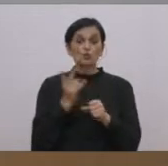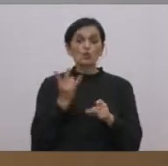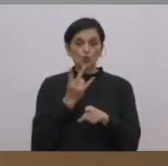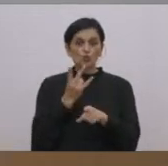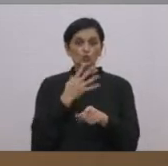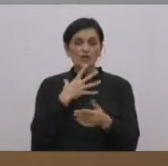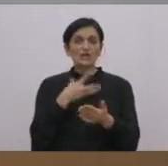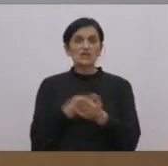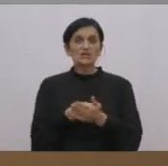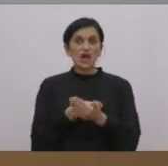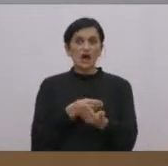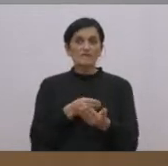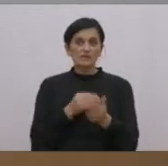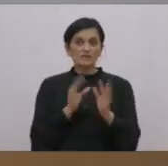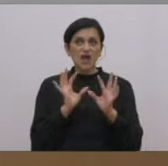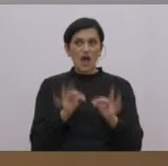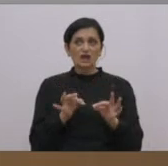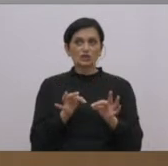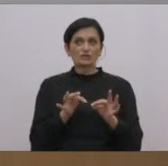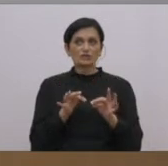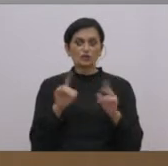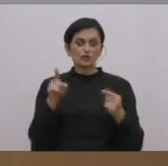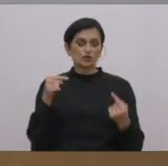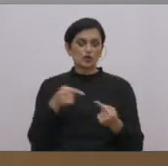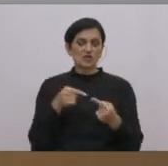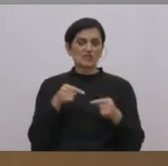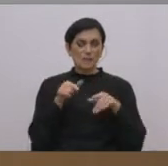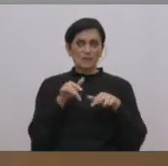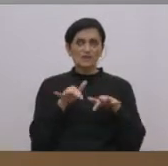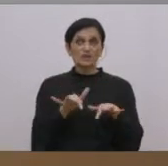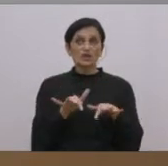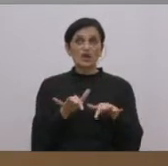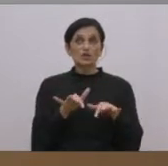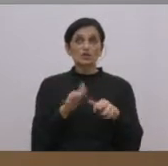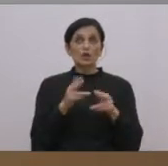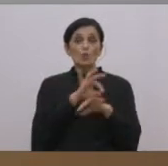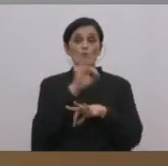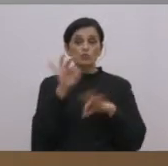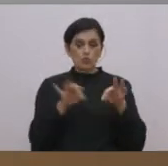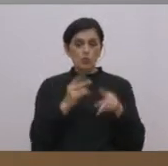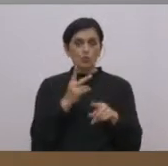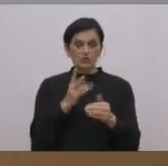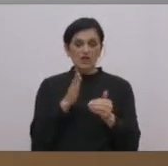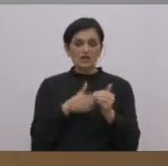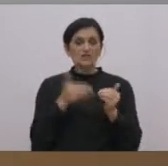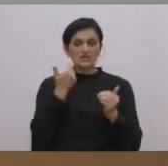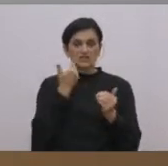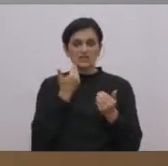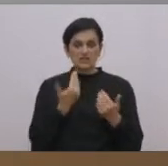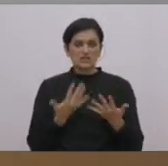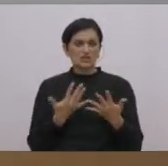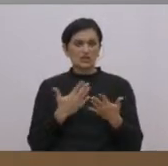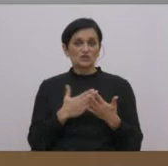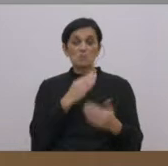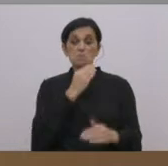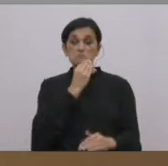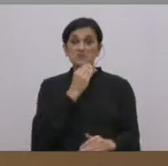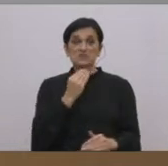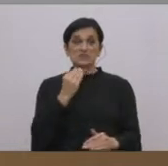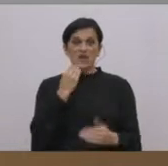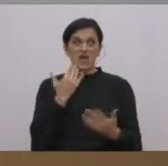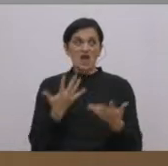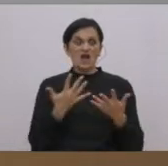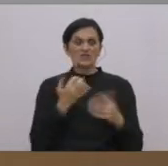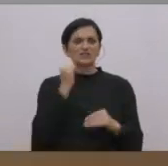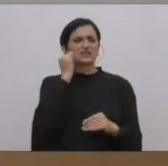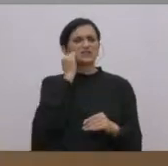contest, tavi si adecvaturi, șe, să mă misi reacția, că pan proiectul meu da, sule, simi, te rog, simi, scule, s-a zis. Scheta,